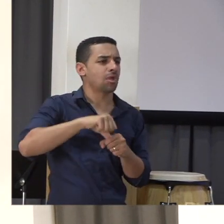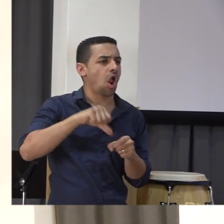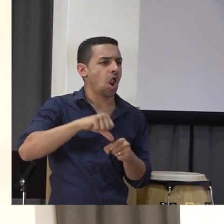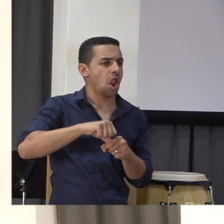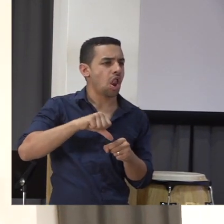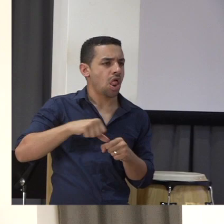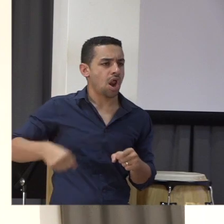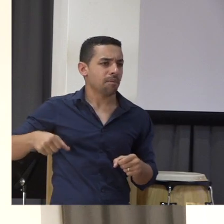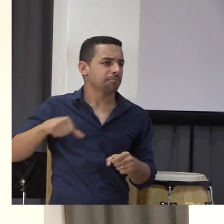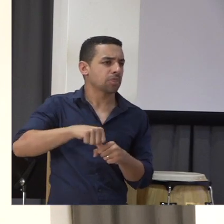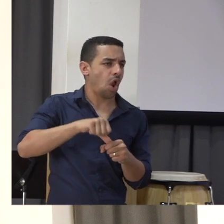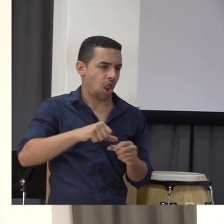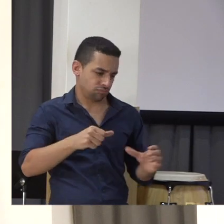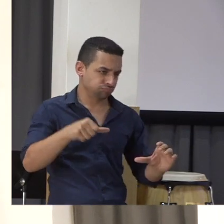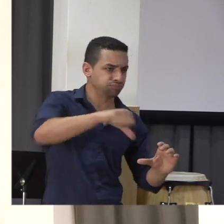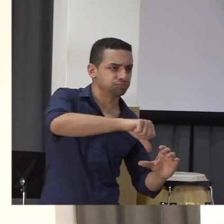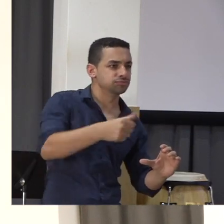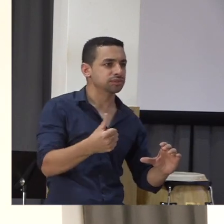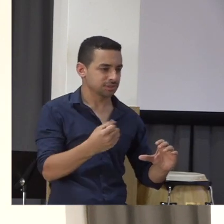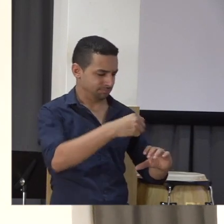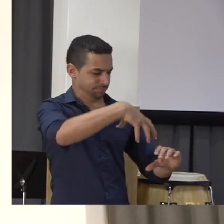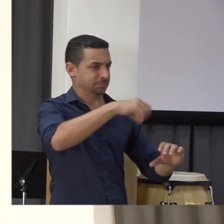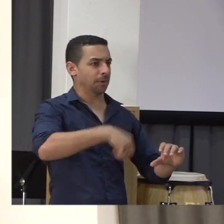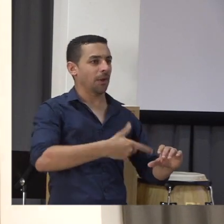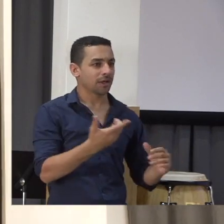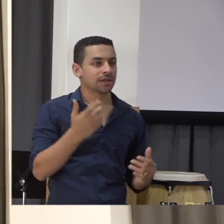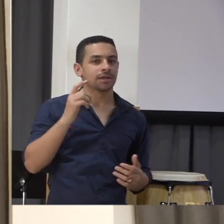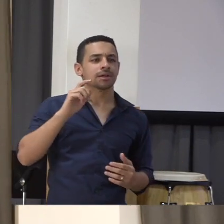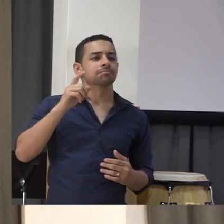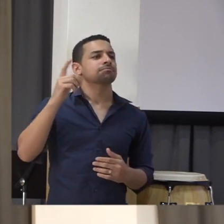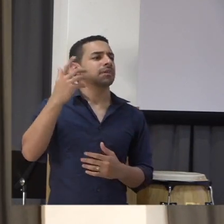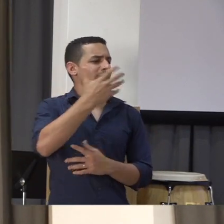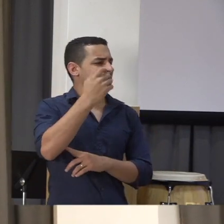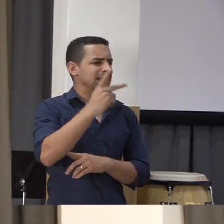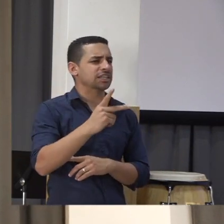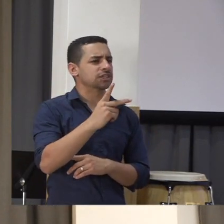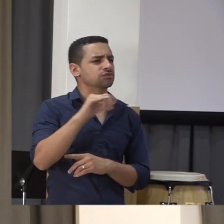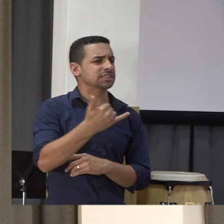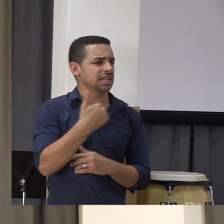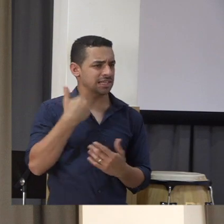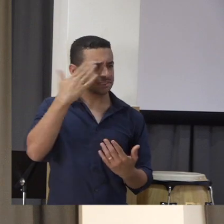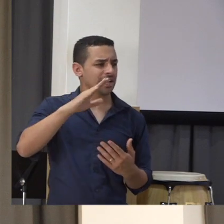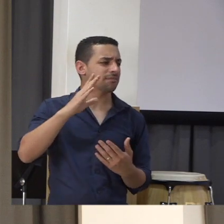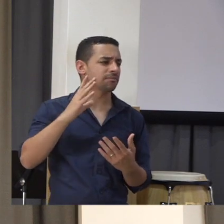Je ne dis pas que dans ma ville, à Kinshasa, il n'y avait pas d'électricité, mais bon, vous connaissez le phénomène du